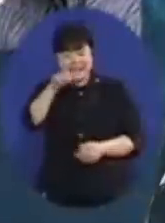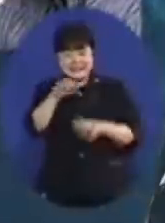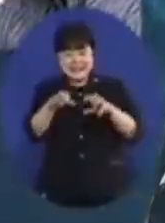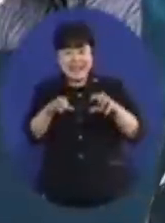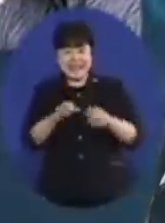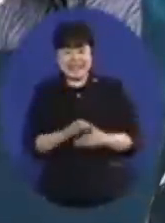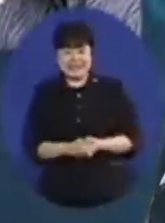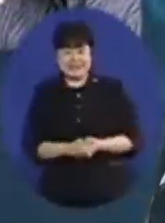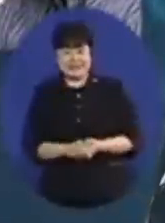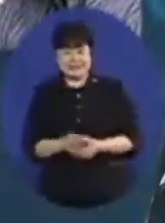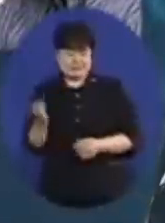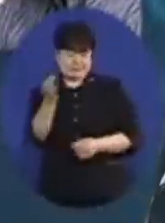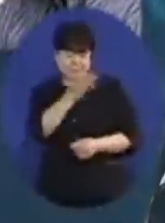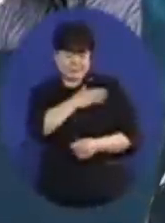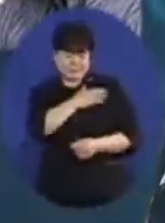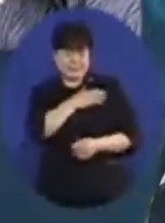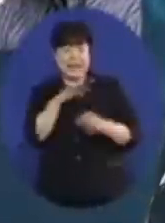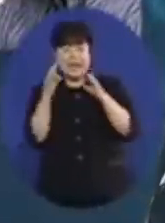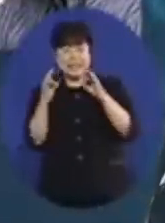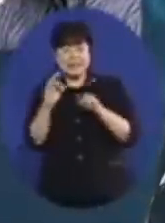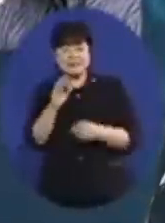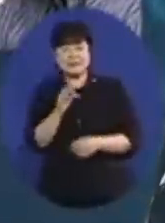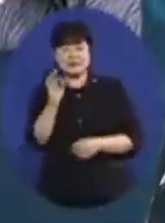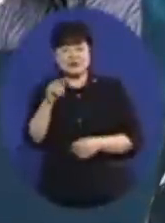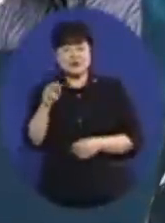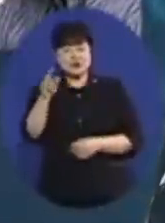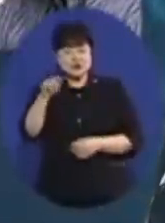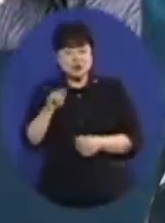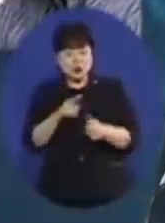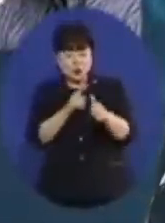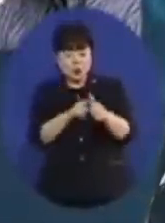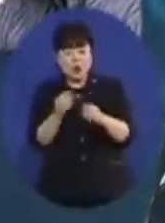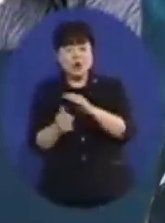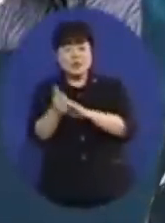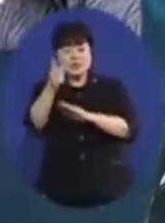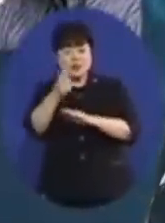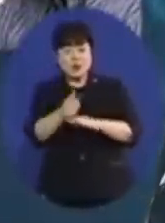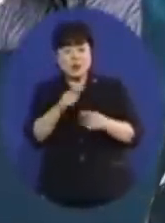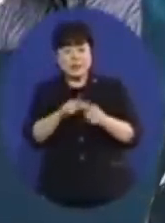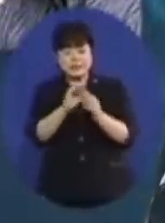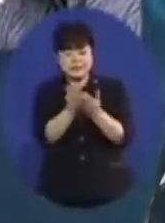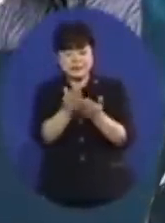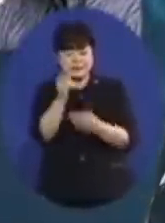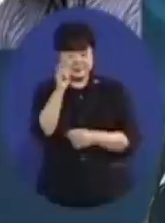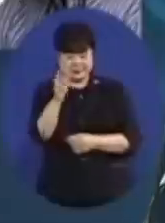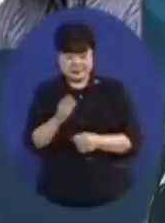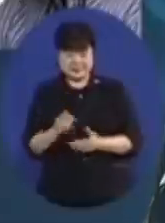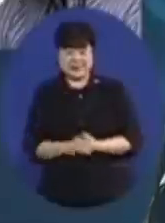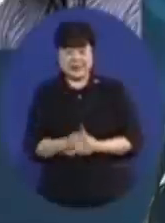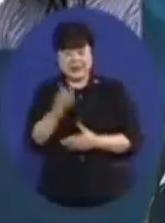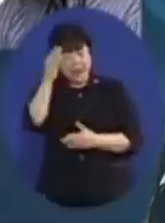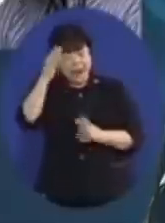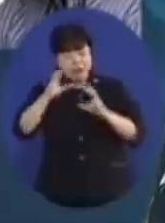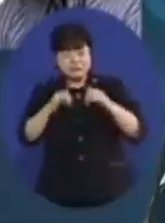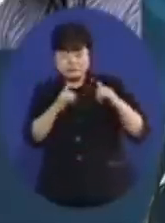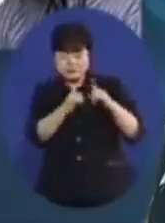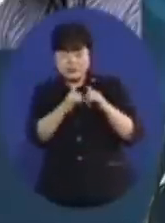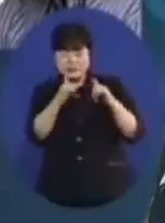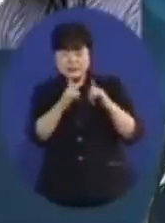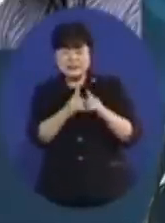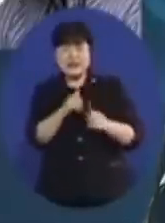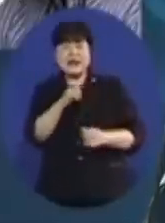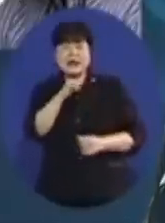빌 게이츠로 불리는 스티브 김윤종 씨의 성공 이야기를 담은 책입니다 그는 한국 전쟁 직후